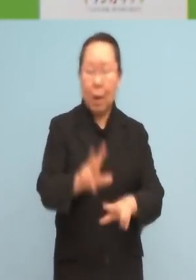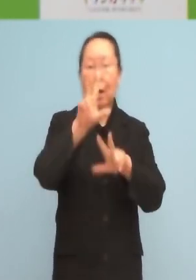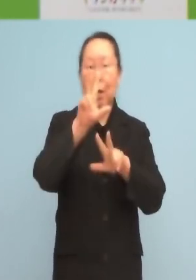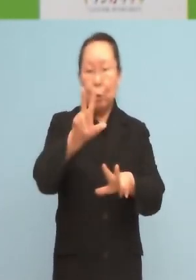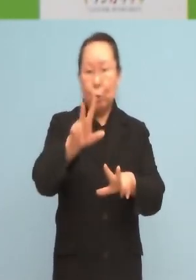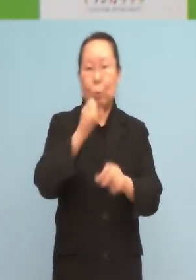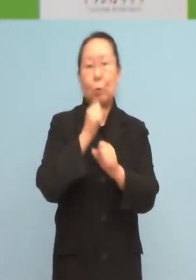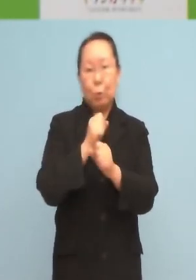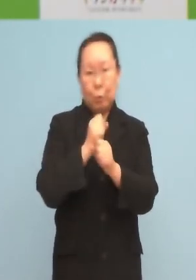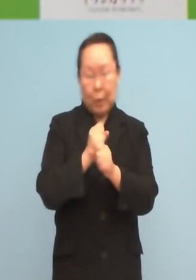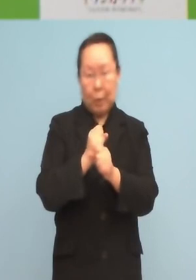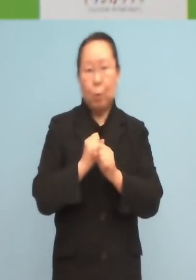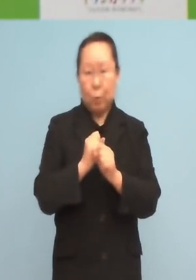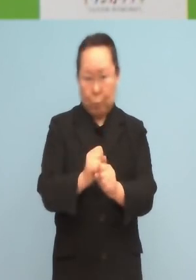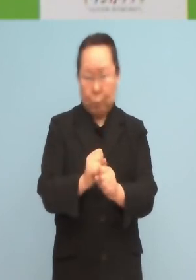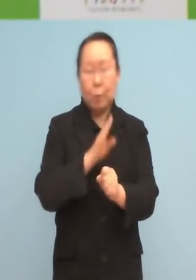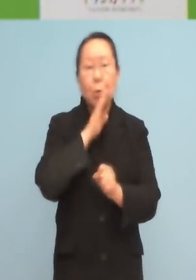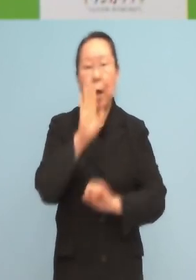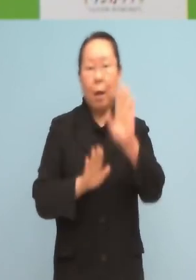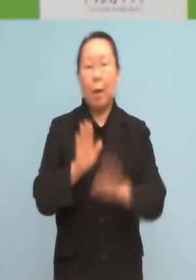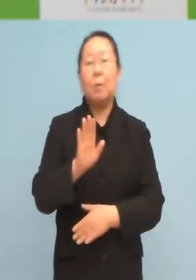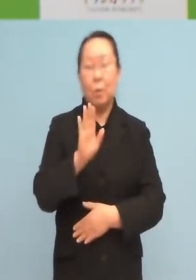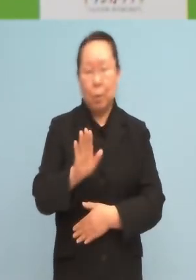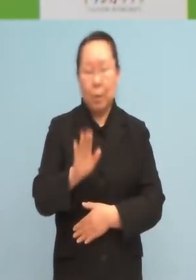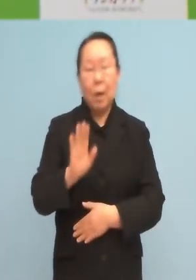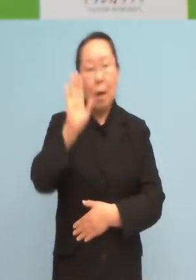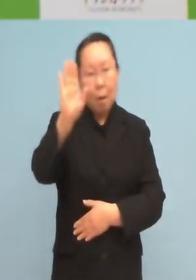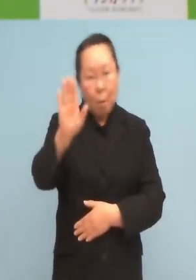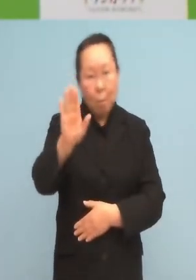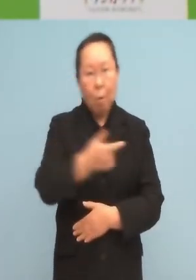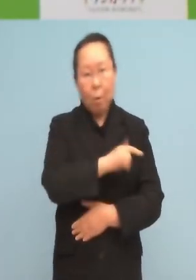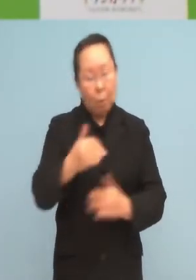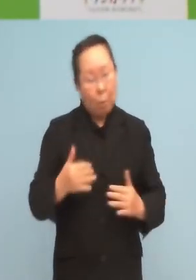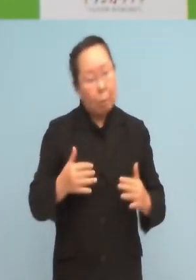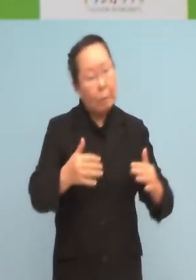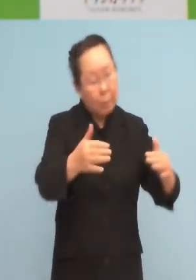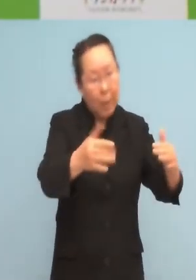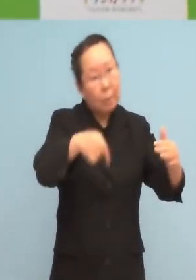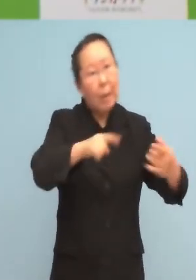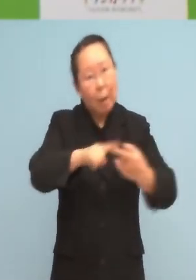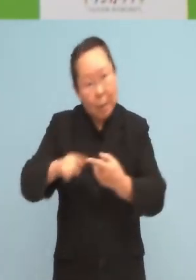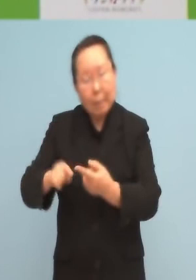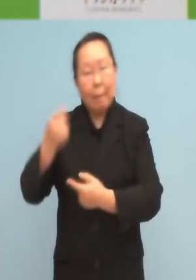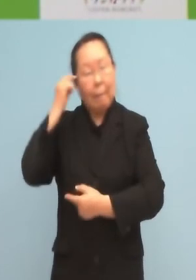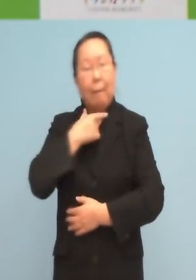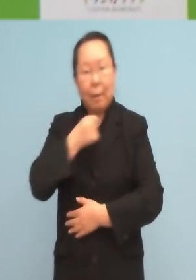ったというのが現状でございます。まあ、今後また走りながらいろいろ考えていきたいと思っております